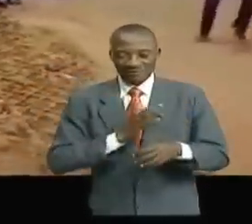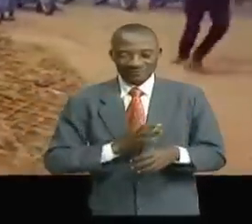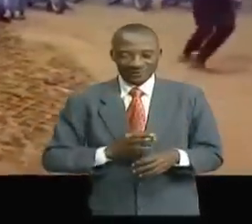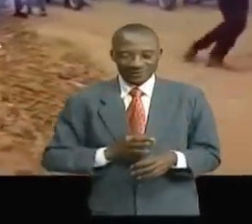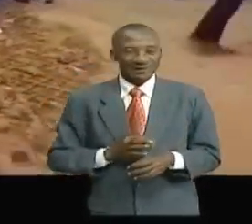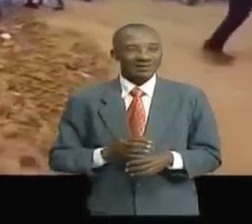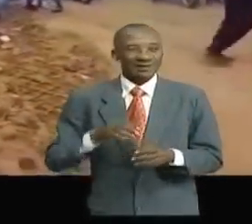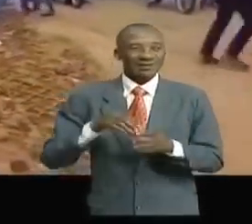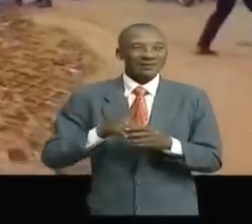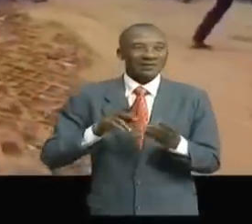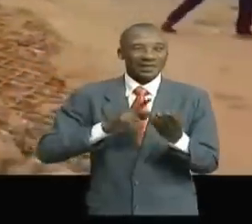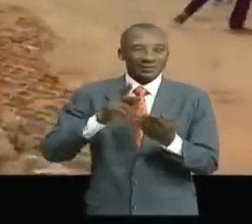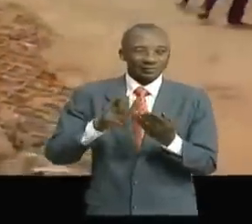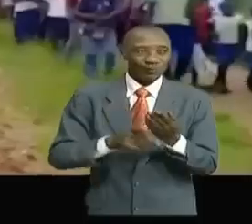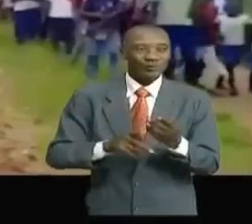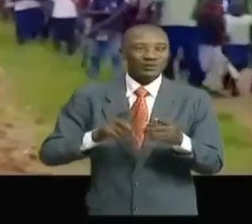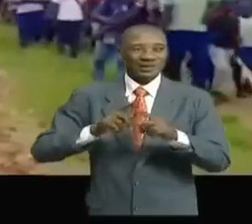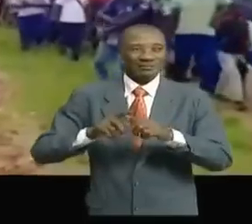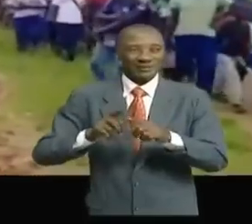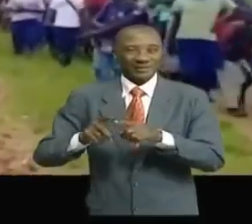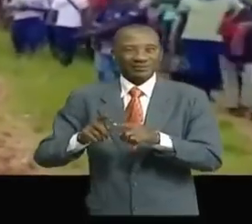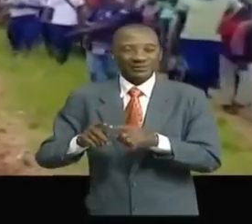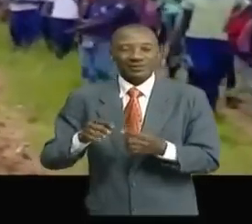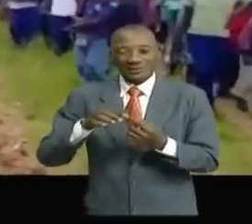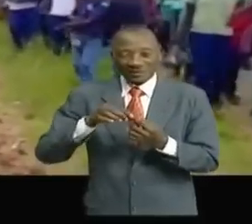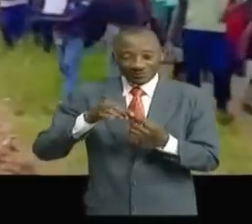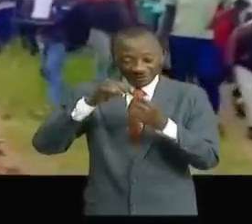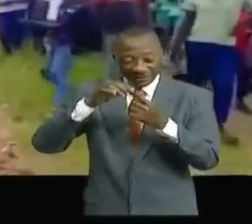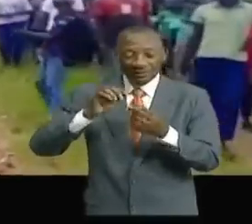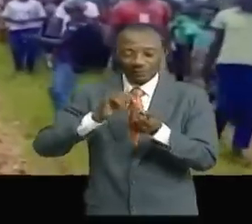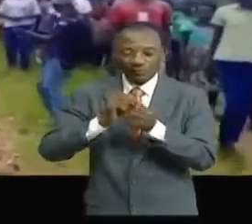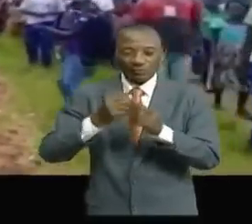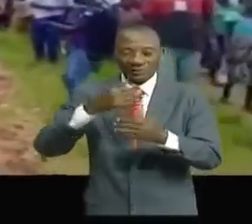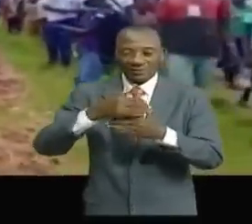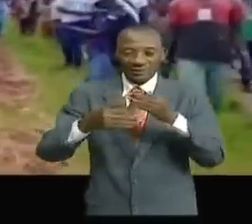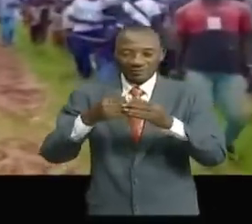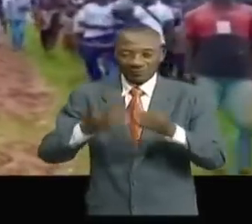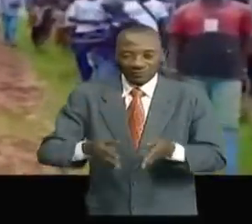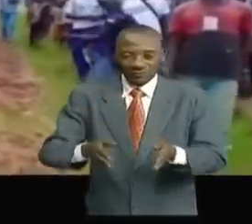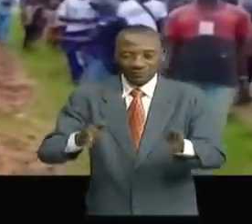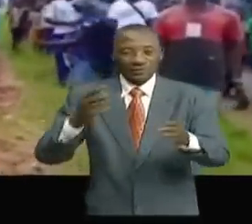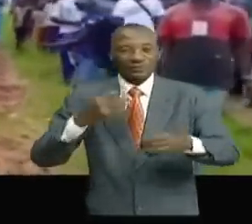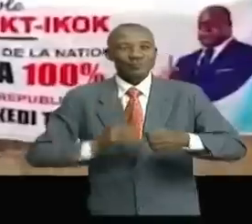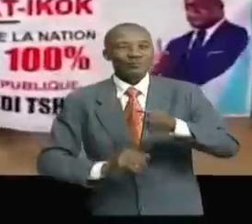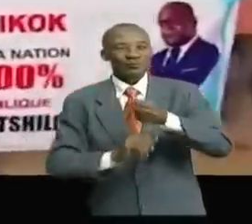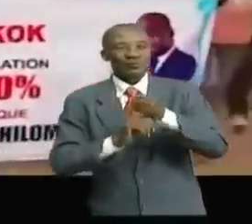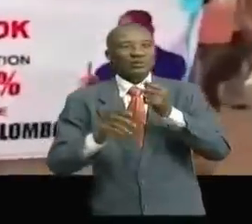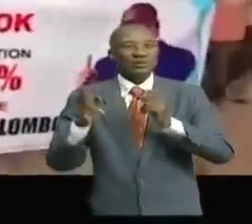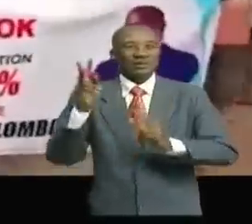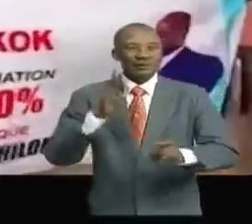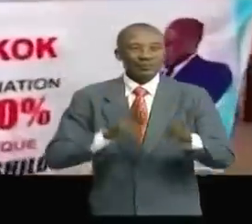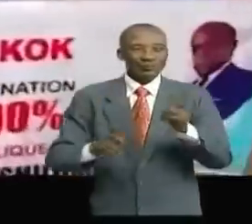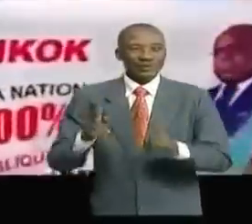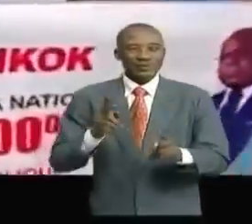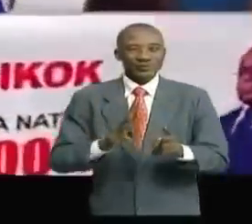à la base des 145 territoires, mérite un soutien par la population de ces coins de la République